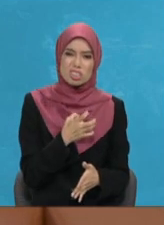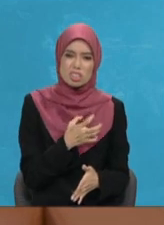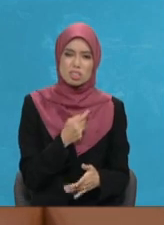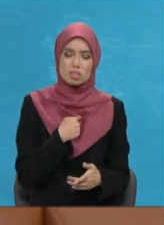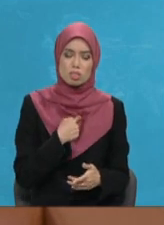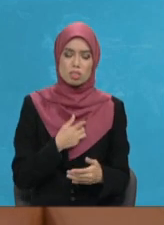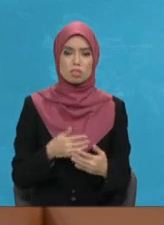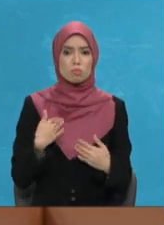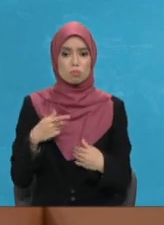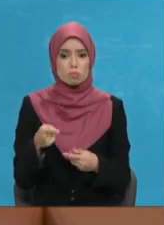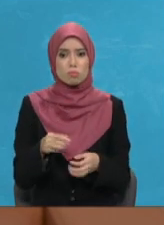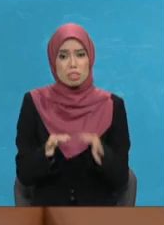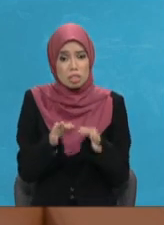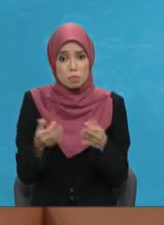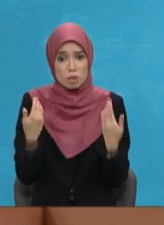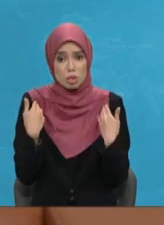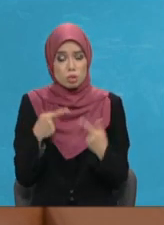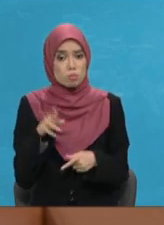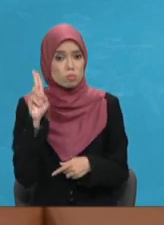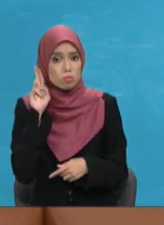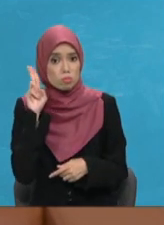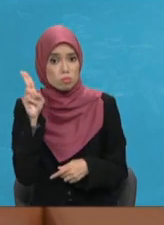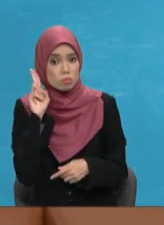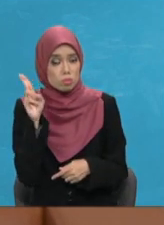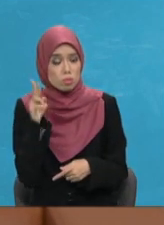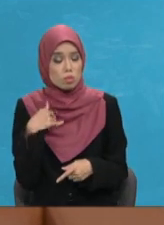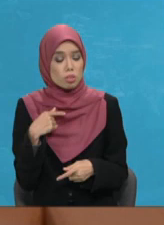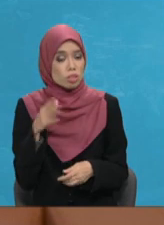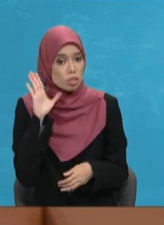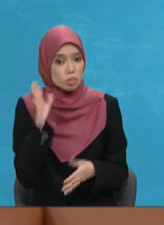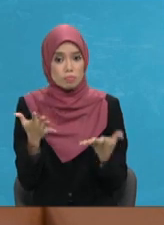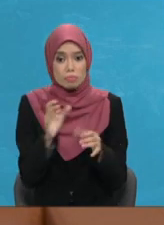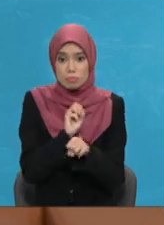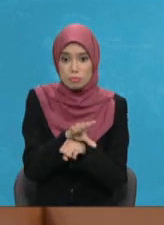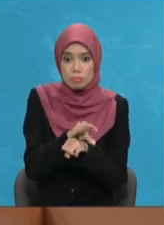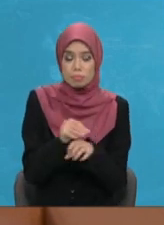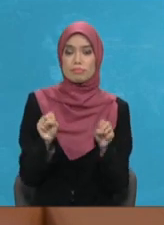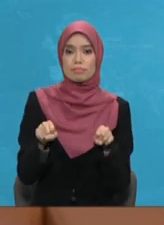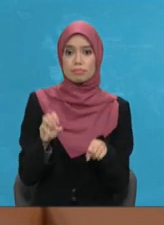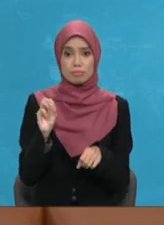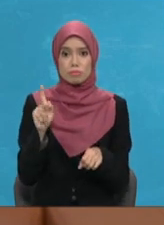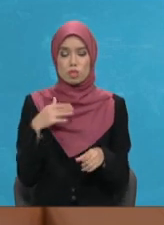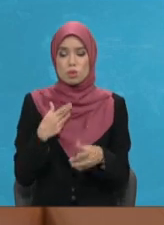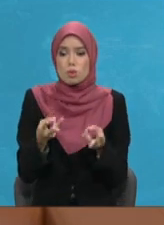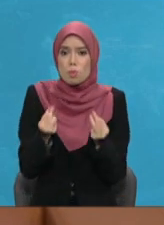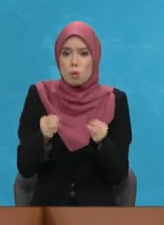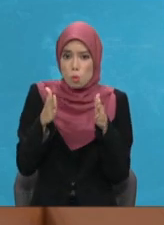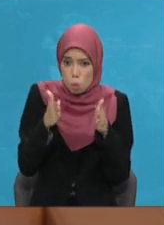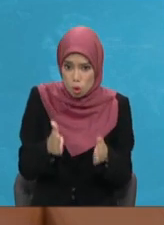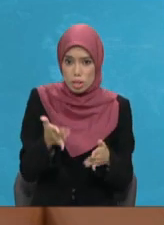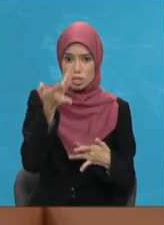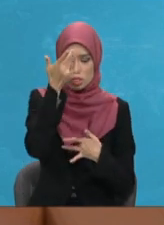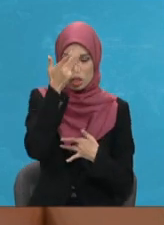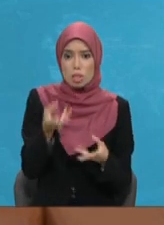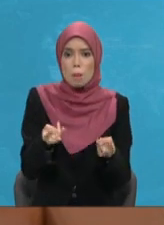ini membagi nasihat ia mendengar saja pun sudah cukup untuk kita ini merasa nyaman untuk merasakan diri kita ini didengar dan meneruskan